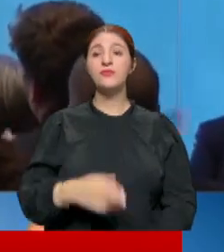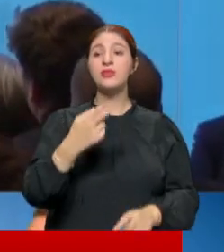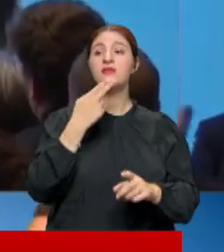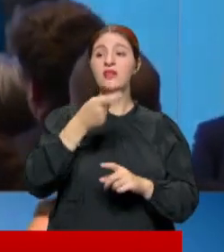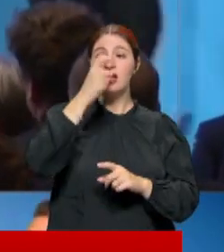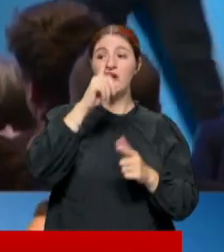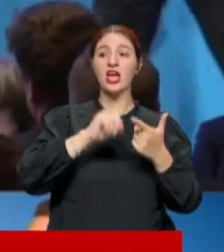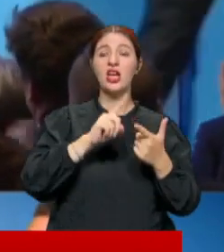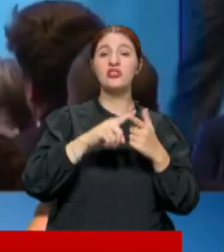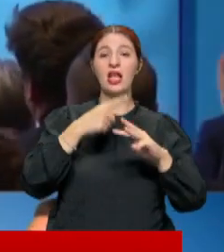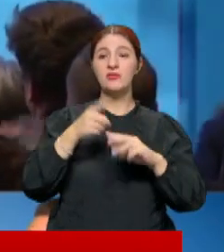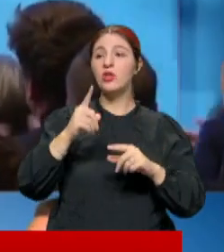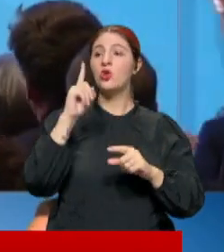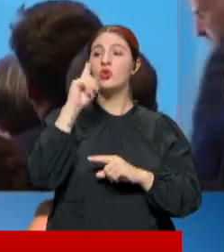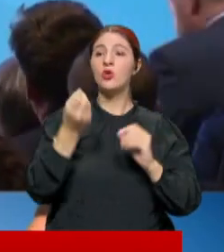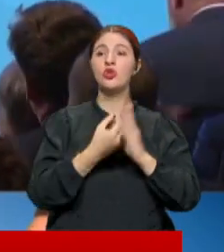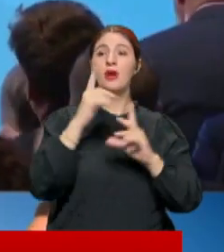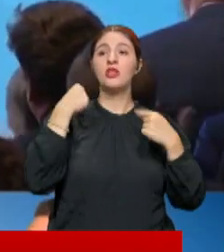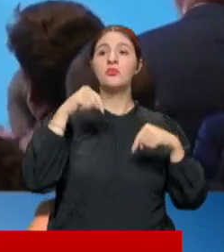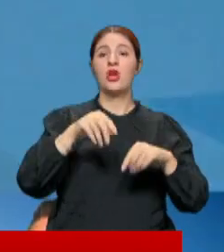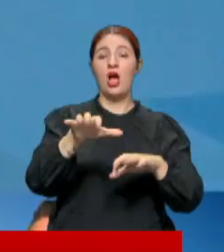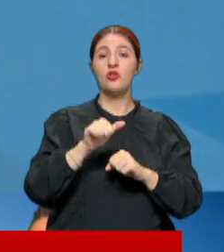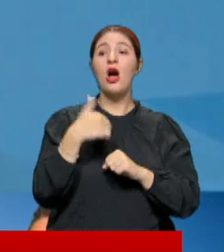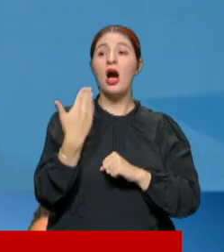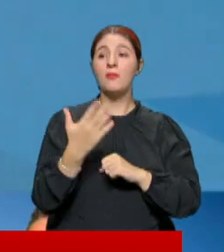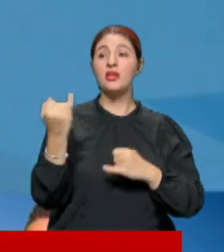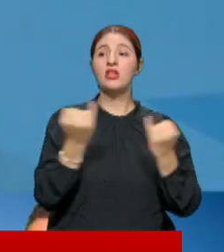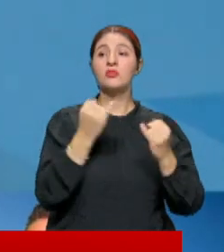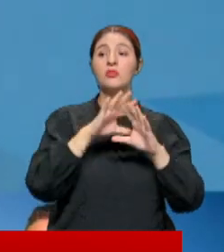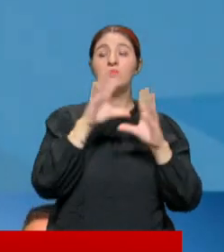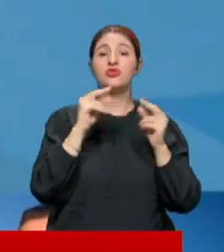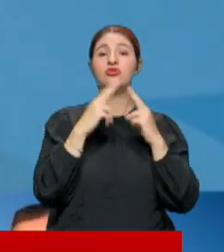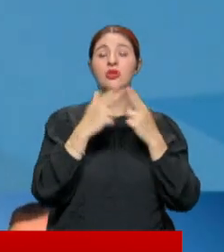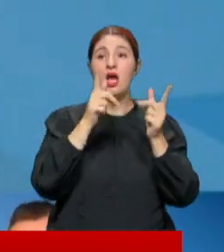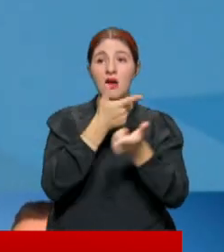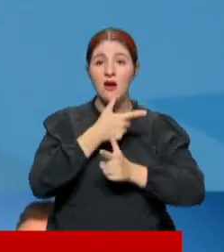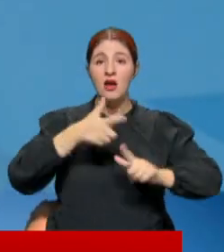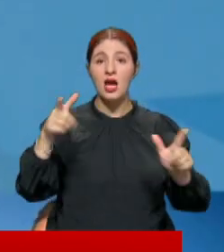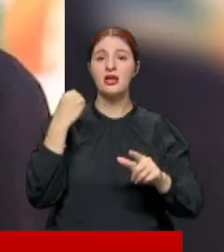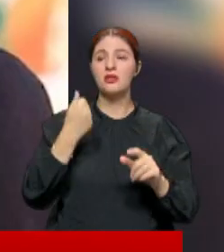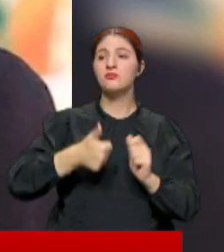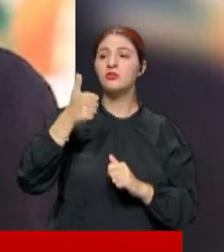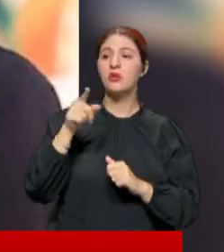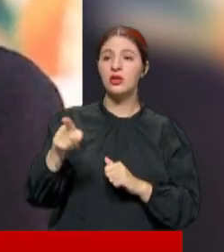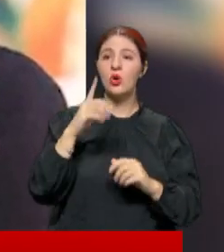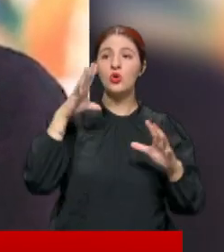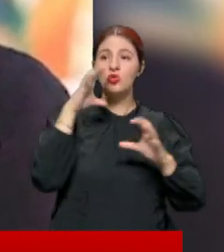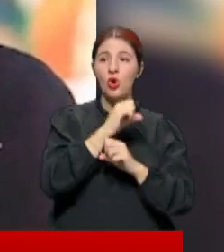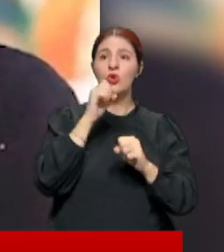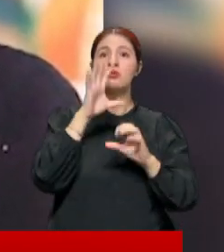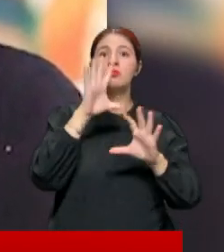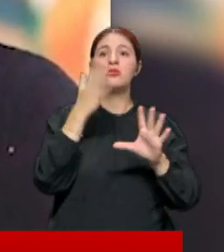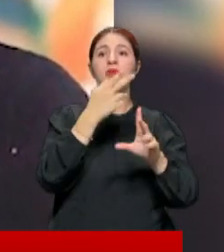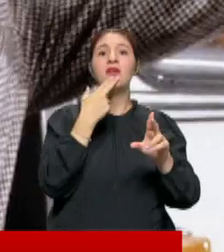Kraliçe 2. Elizabeth'ten hükümeti kurma yetkisini bugün alıyor Truss. Ancak tartışmalar tüm dünyada yankı buluyor. Yeni başbakanın koyu bir Margaret